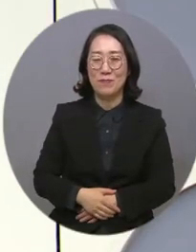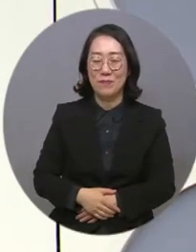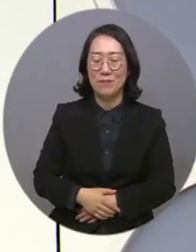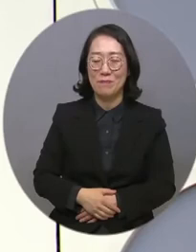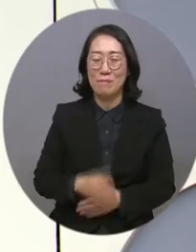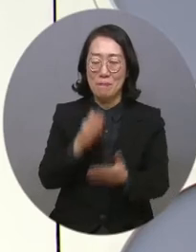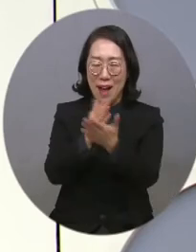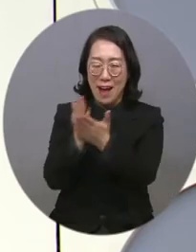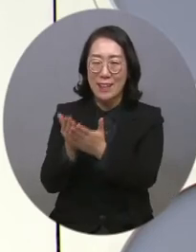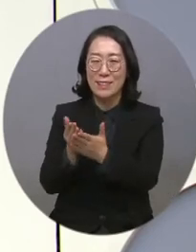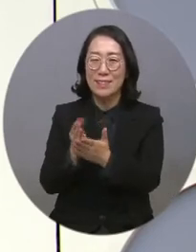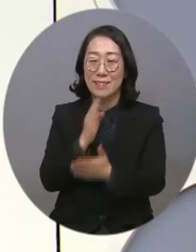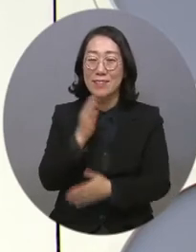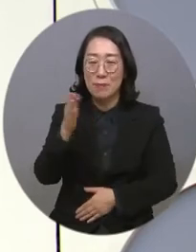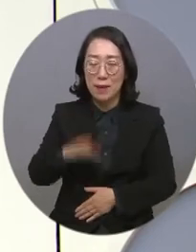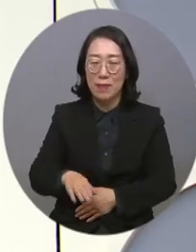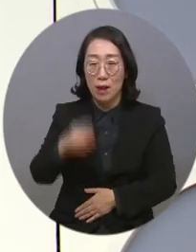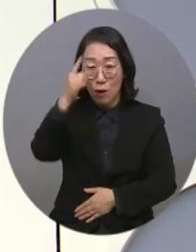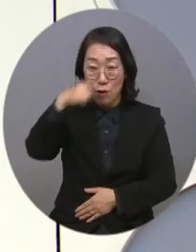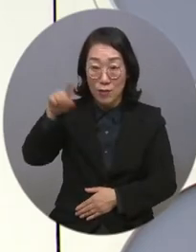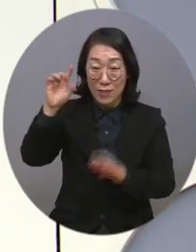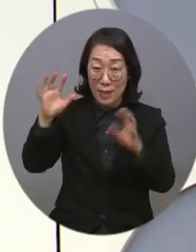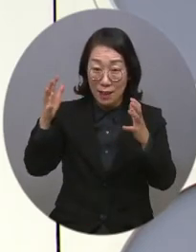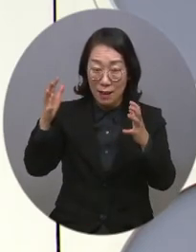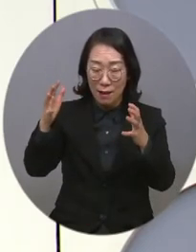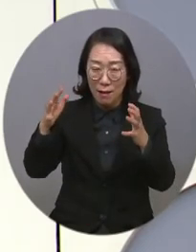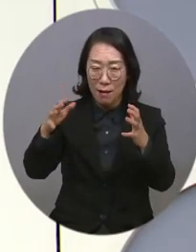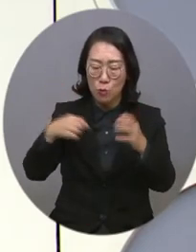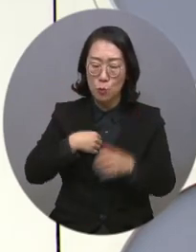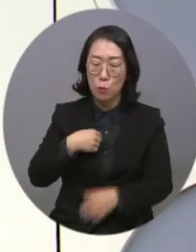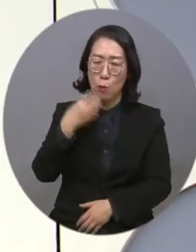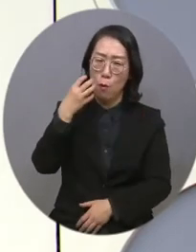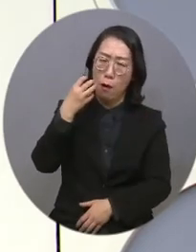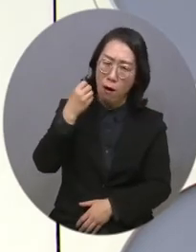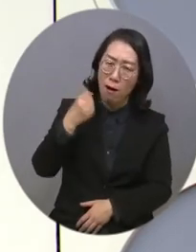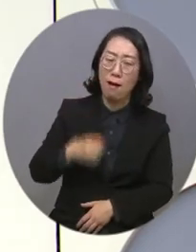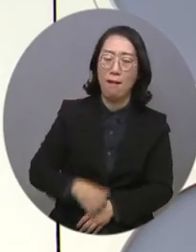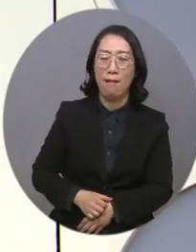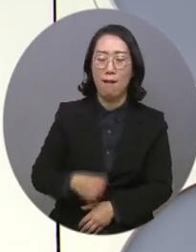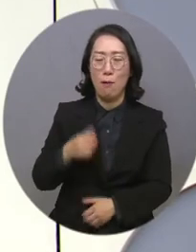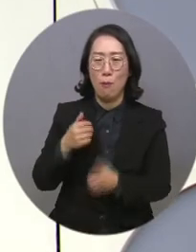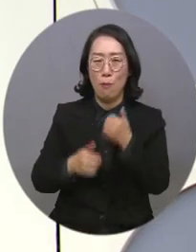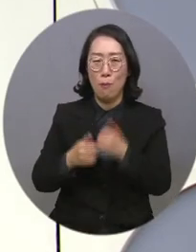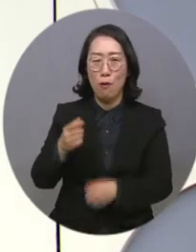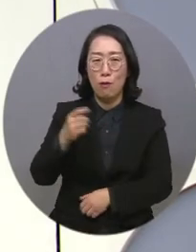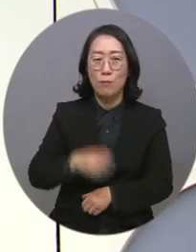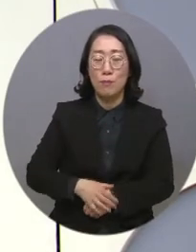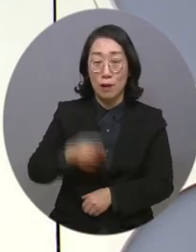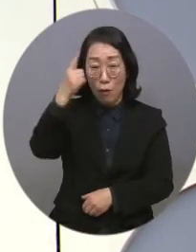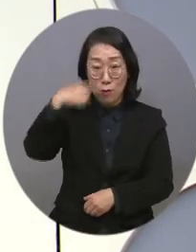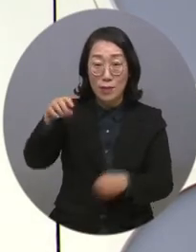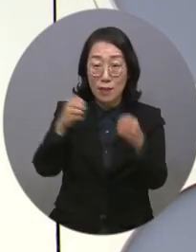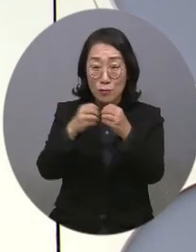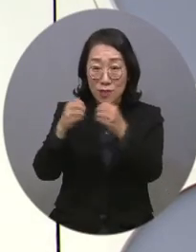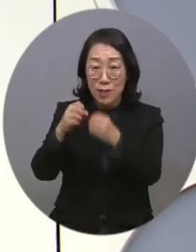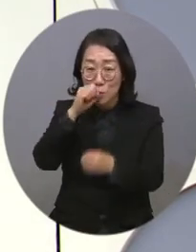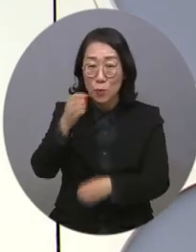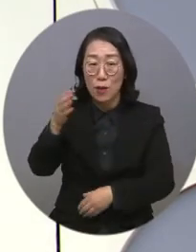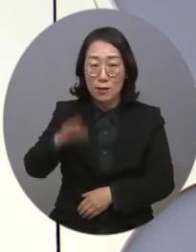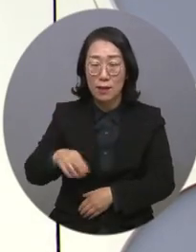많겠지만. 예, 우리 러시아 나라가 좀 이상한 나라였어요. 저한테는 제가 러시아 문학을 좋아했기 때문에 예, 그래서 8번 갔다